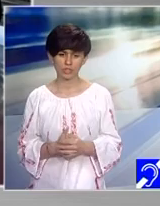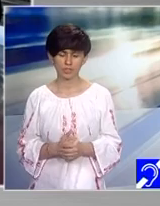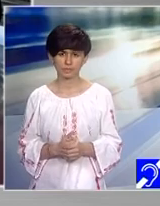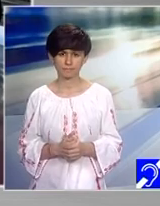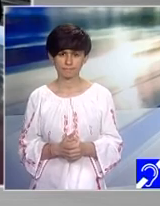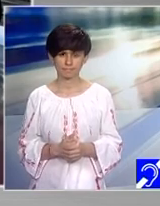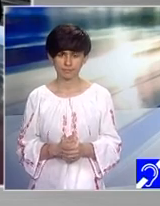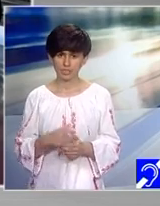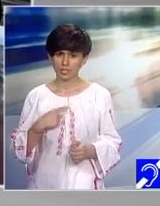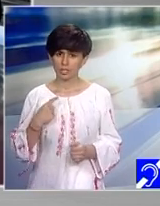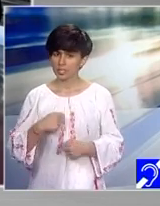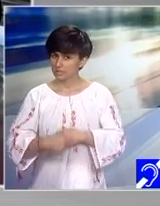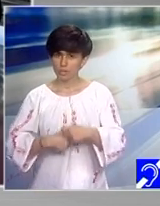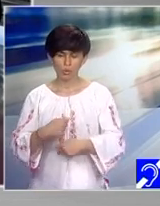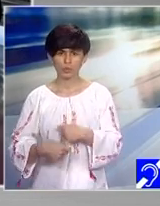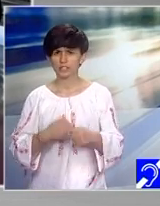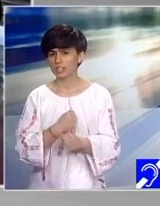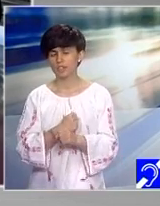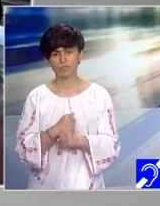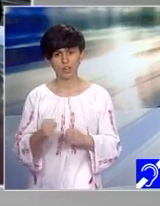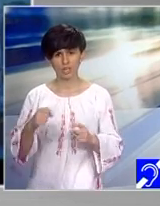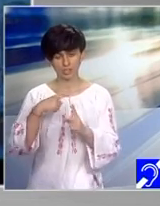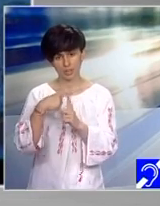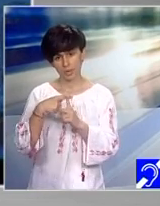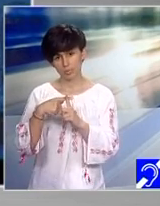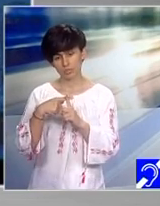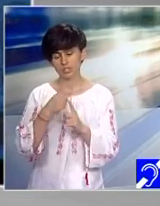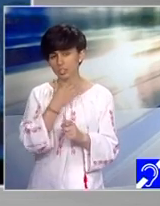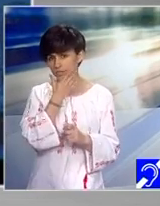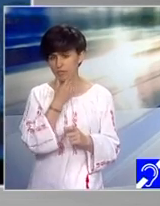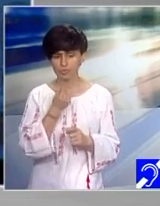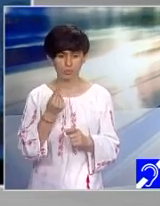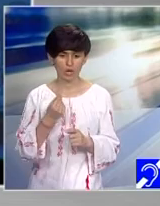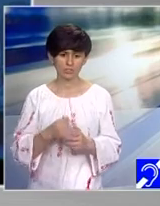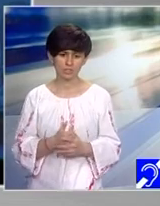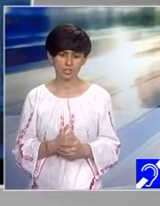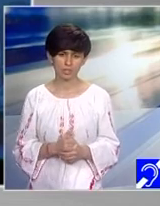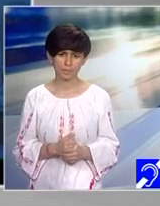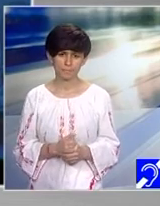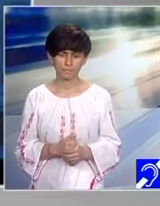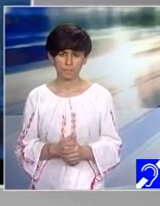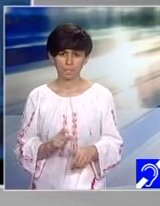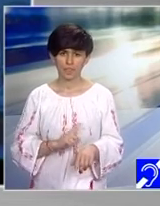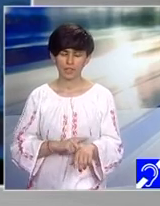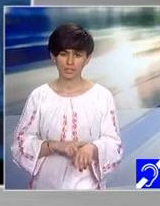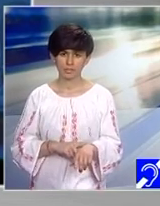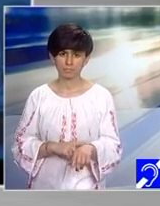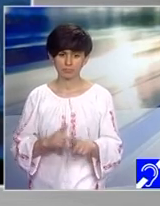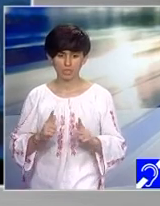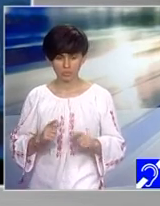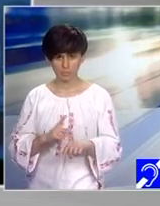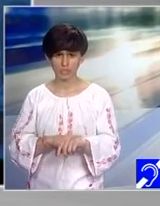de pozitivă. Știi frumos. Da, să petreci timpul nu mărind numărul de